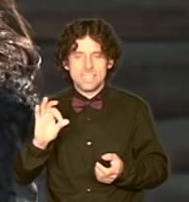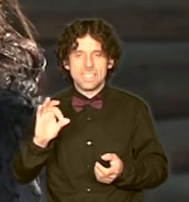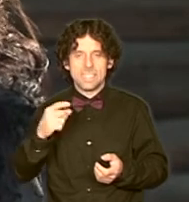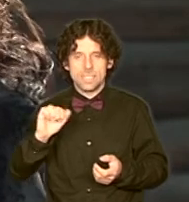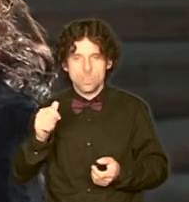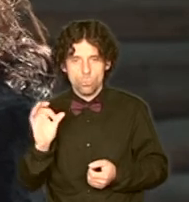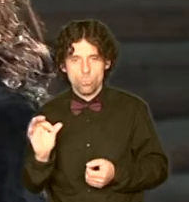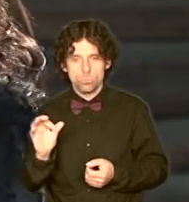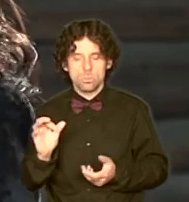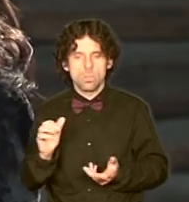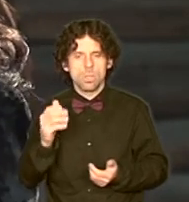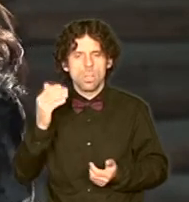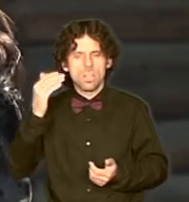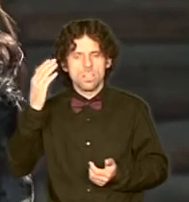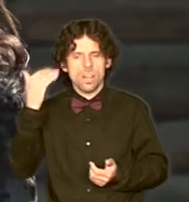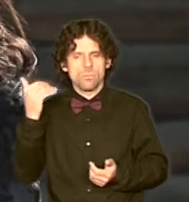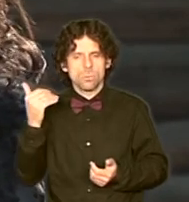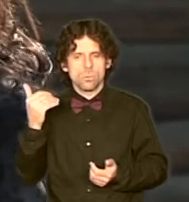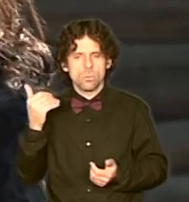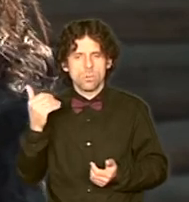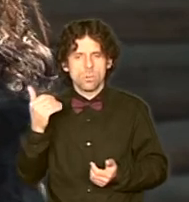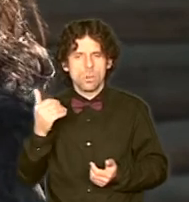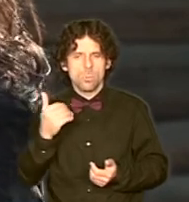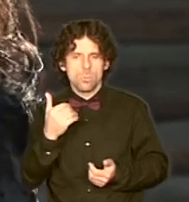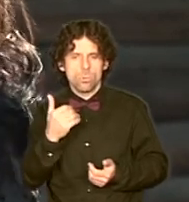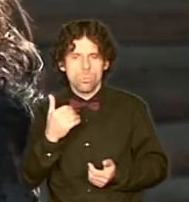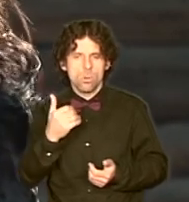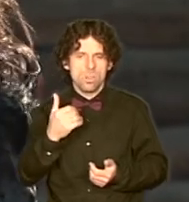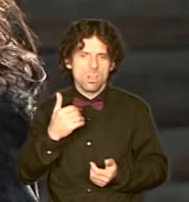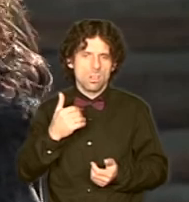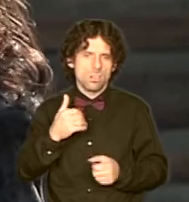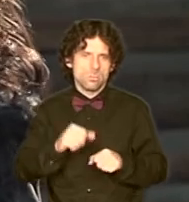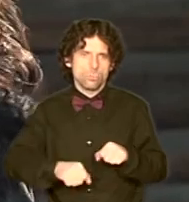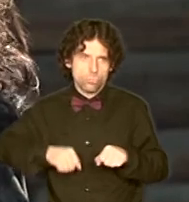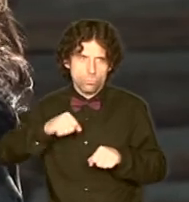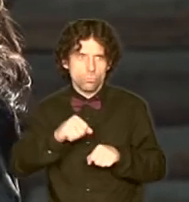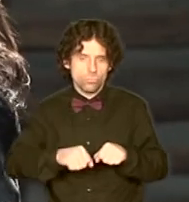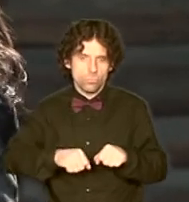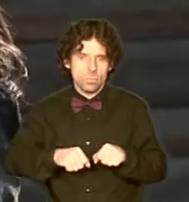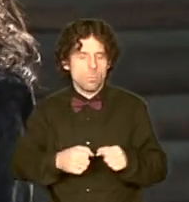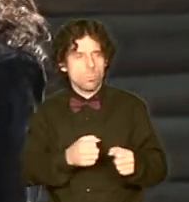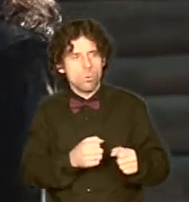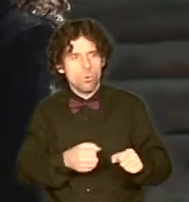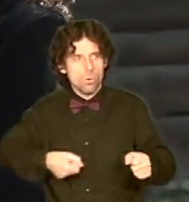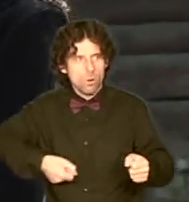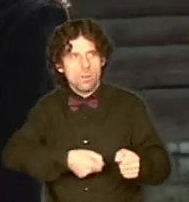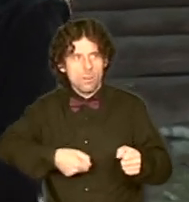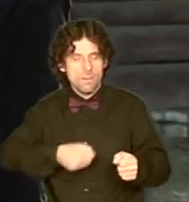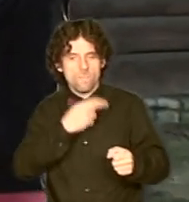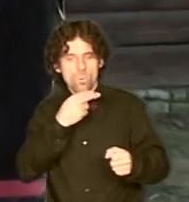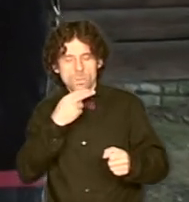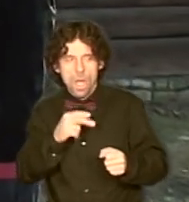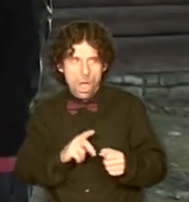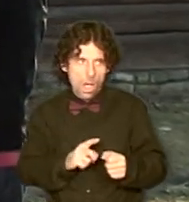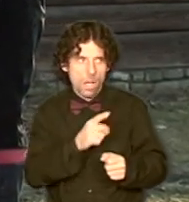i kiedyś jeszcze stosowano kręcenie korwaczami, można tak powiedzieć, a jest to, są to